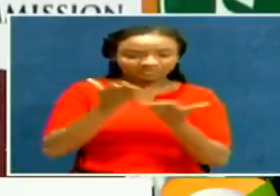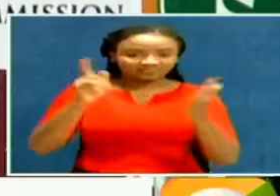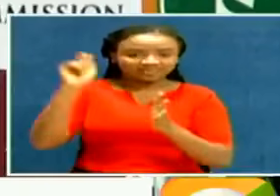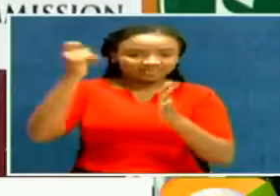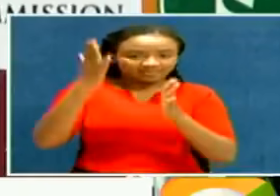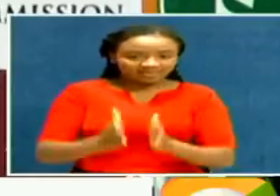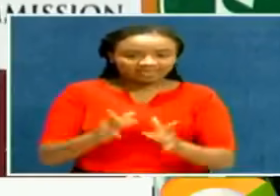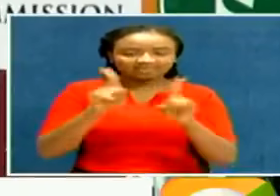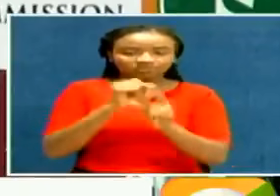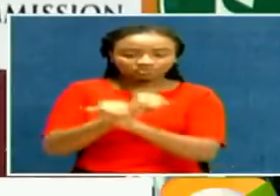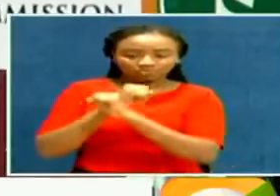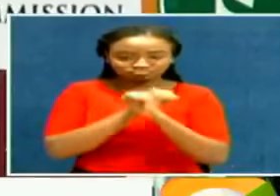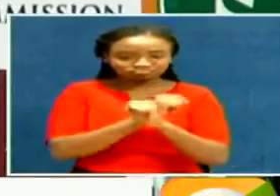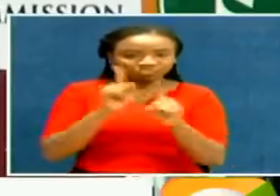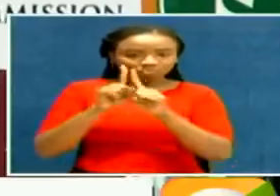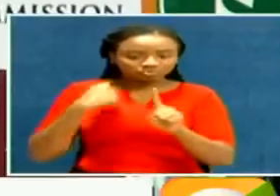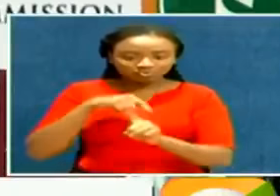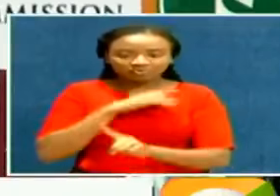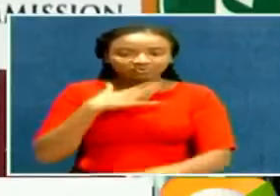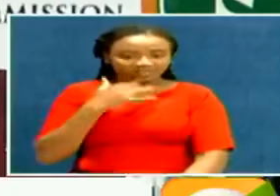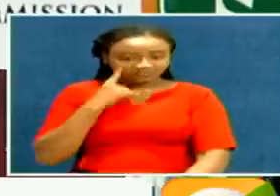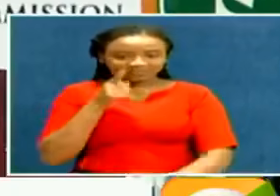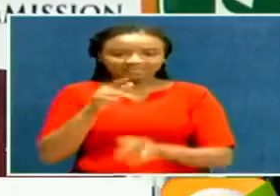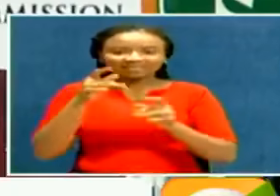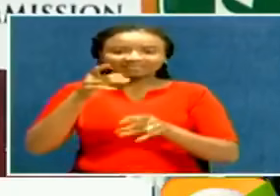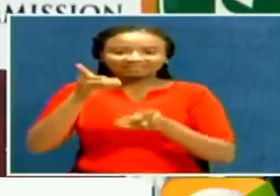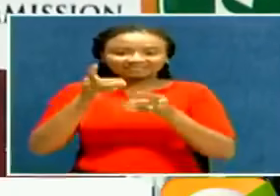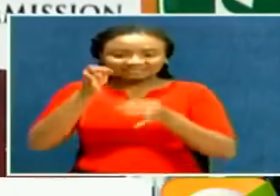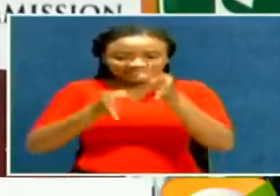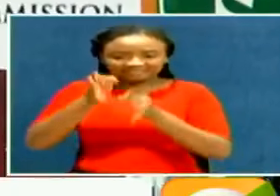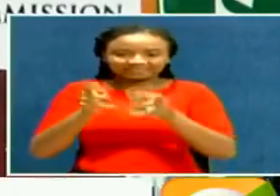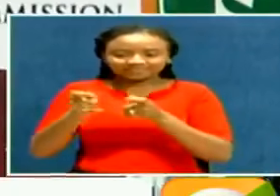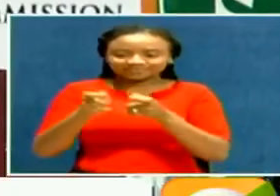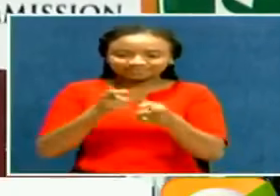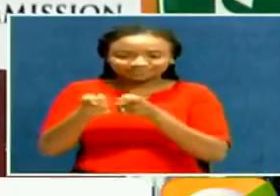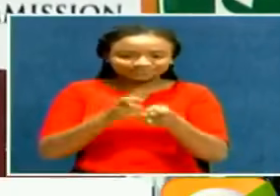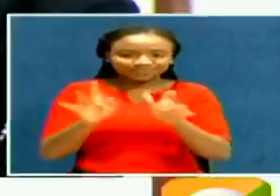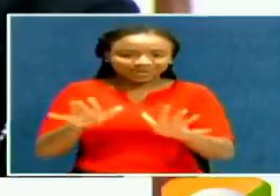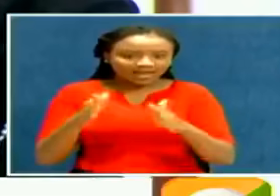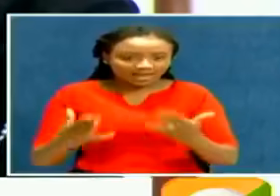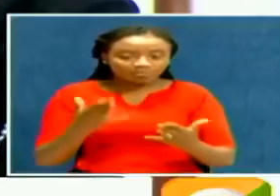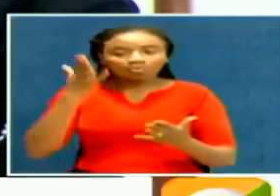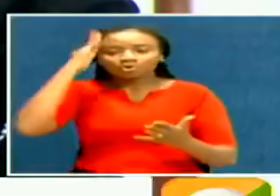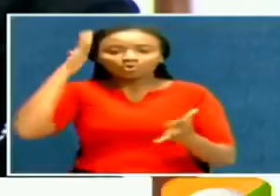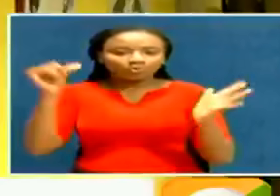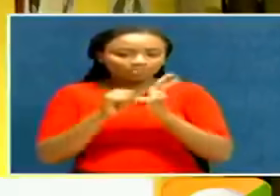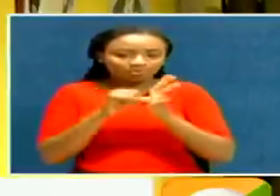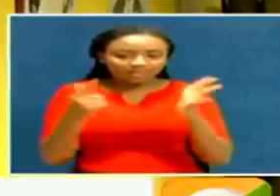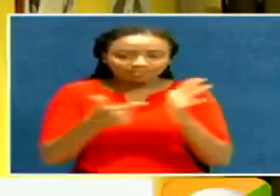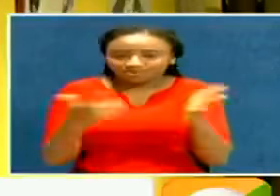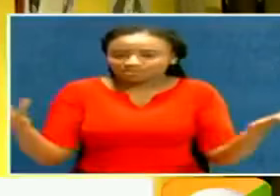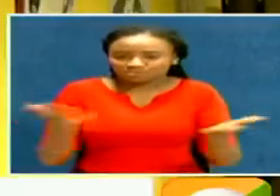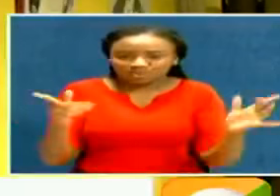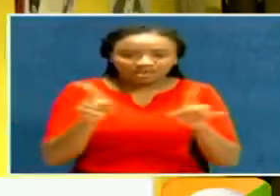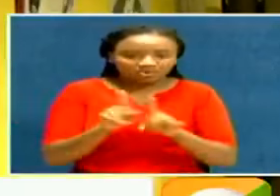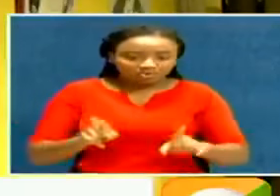the administration of justice, and we find out where the problem is, resolve it, and get the judges in office.